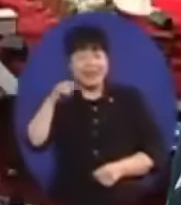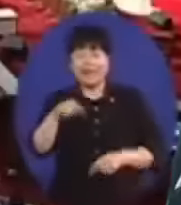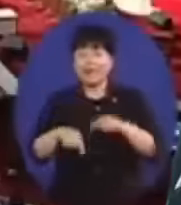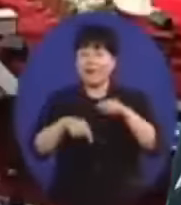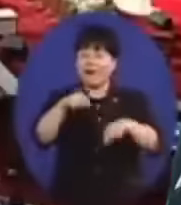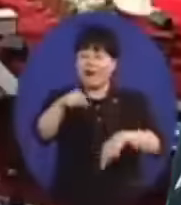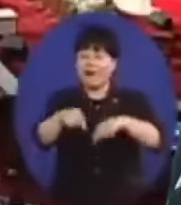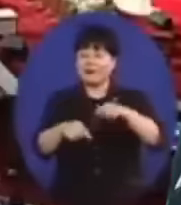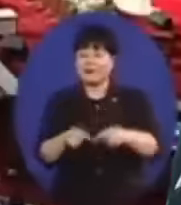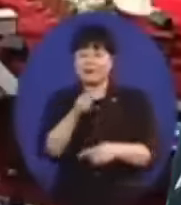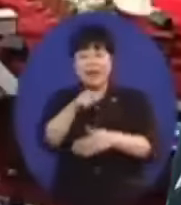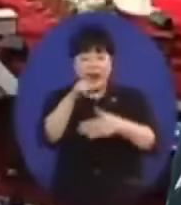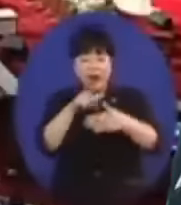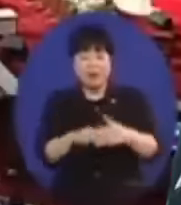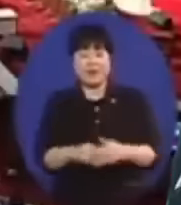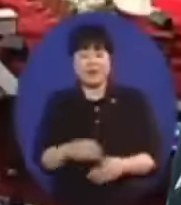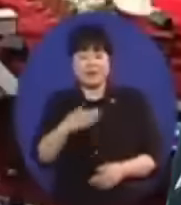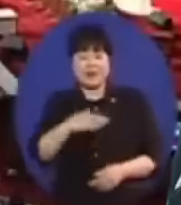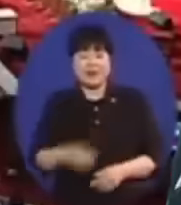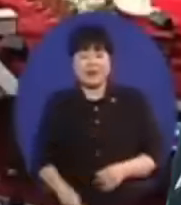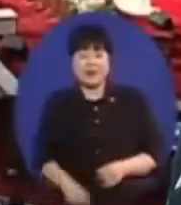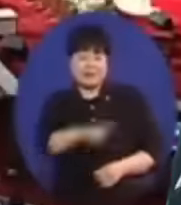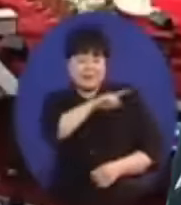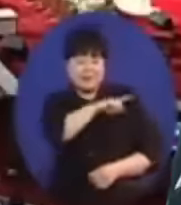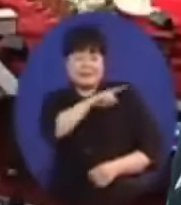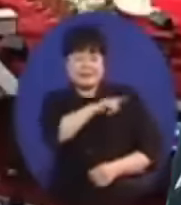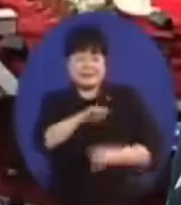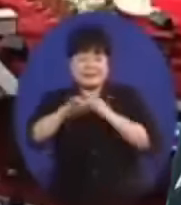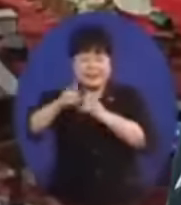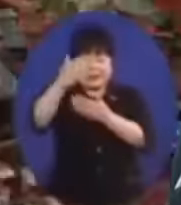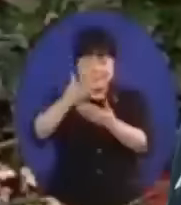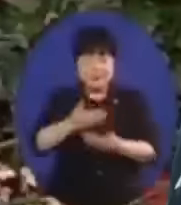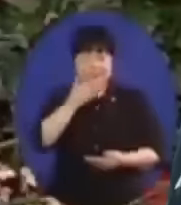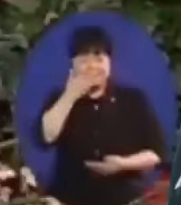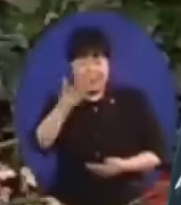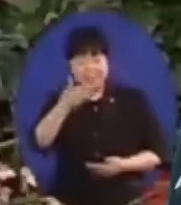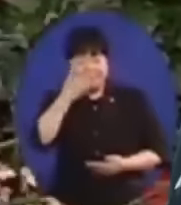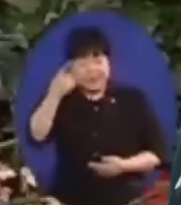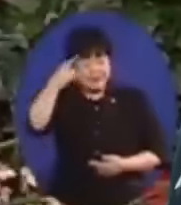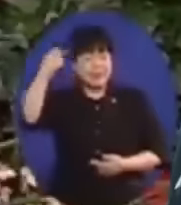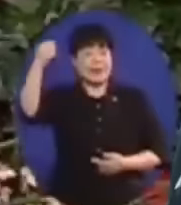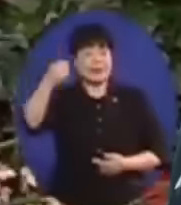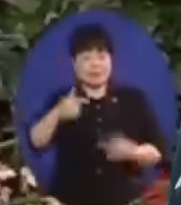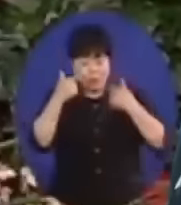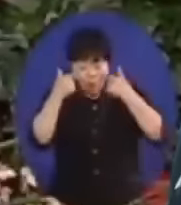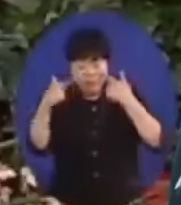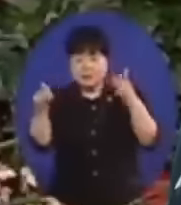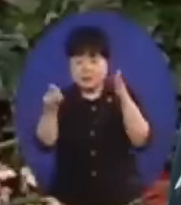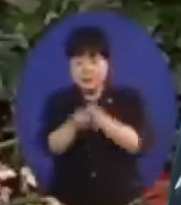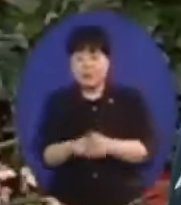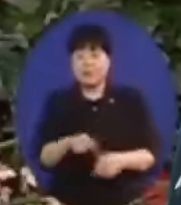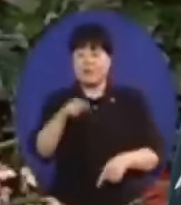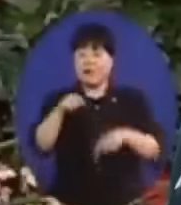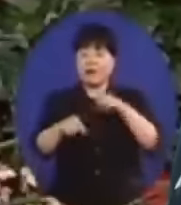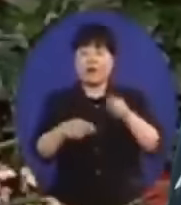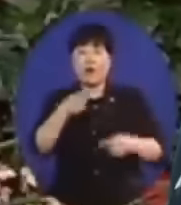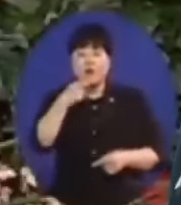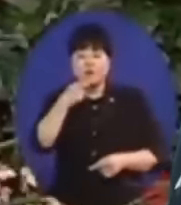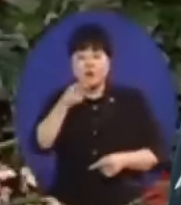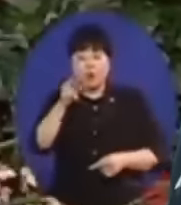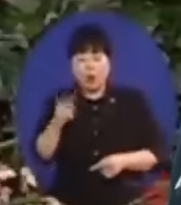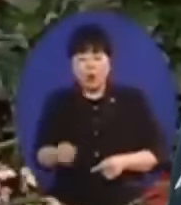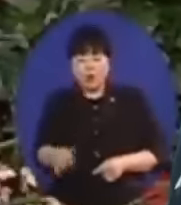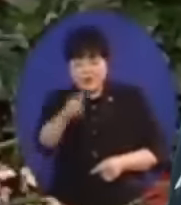마음속으로 이미 수없이 우승 장면을 그려놓았기 때문에 제가 우승하리라는 것을 확신했습니다. 없는 것을 있는